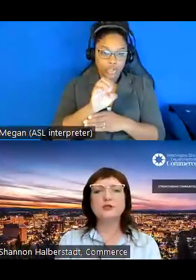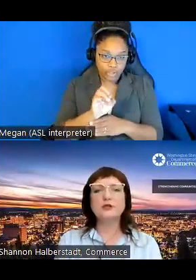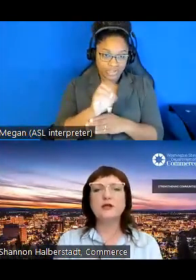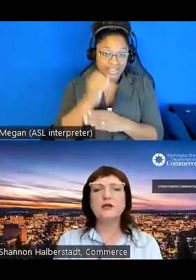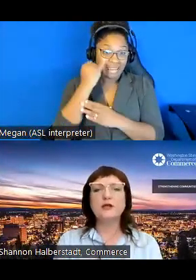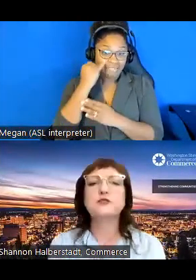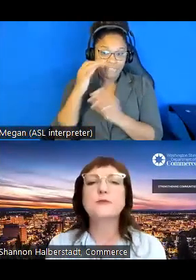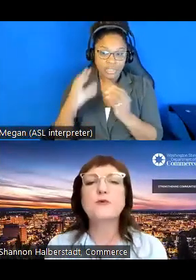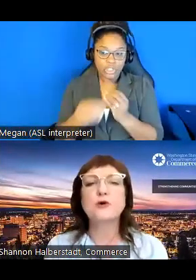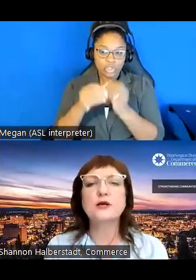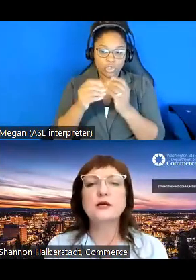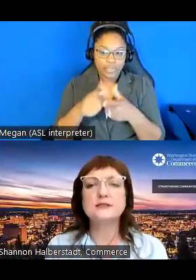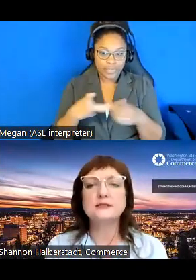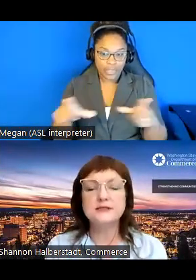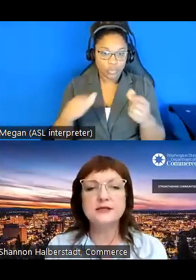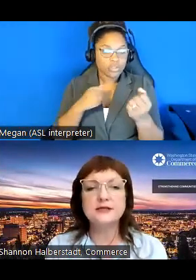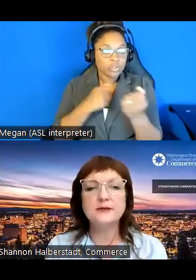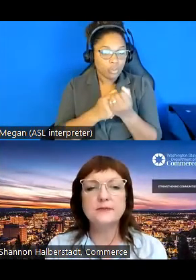파트너는